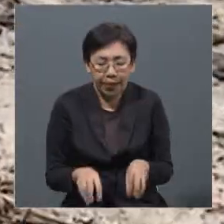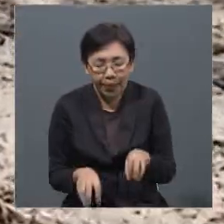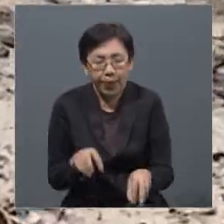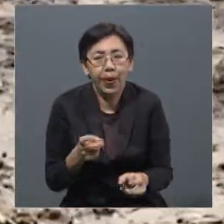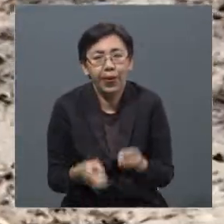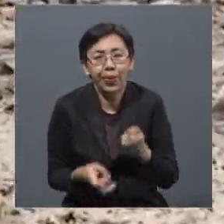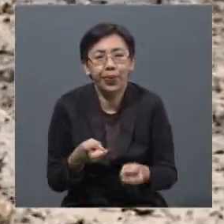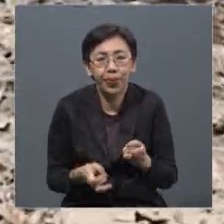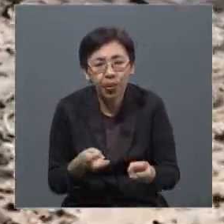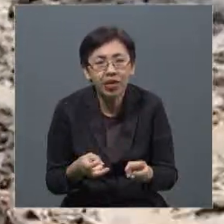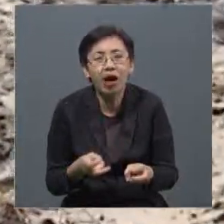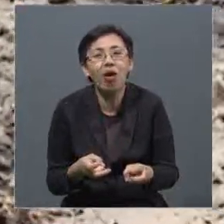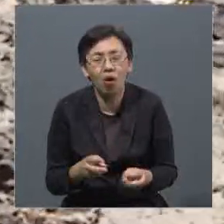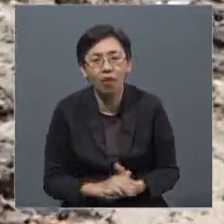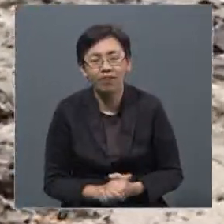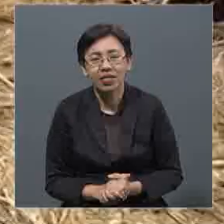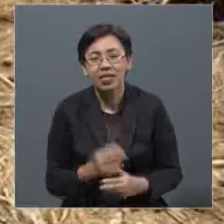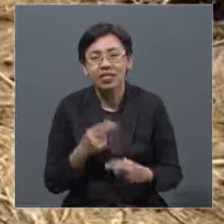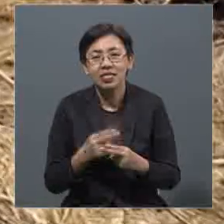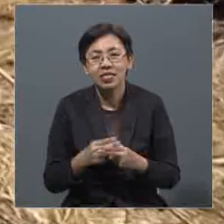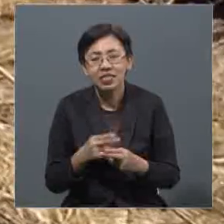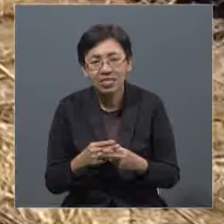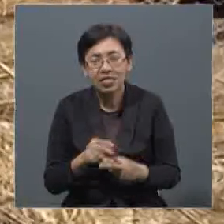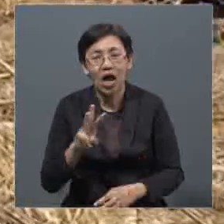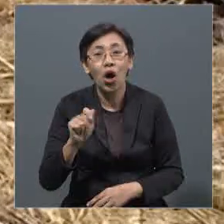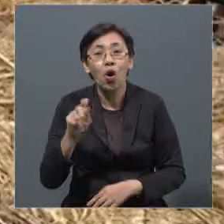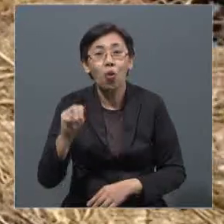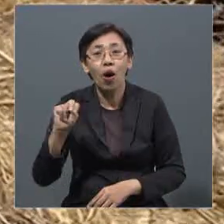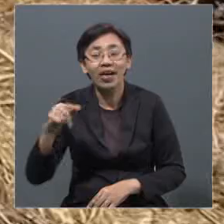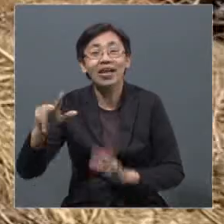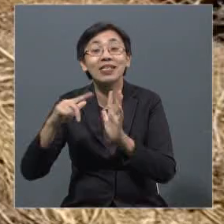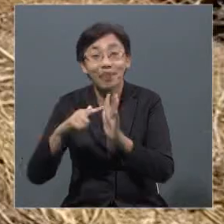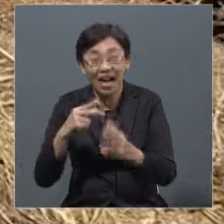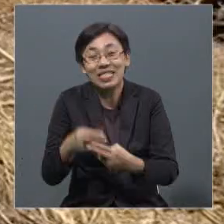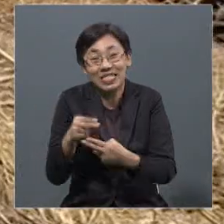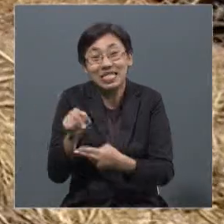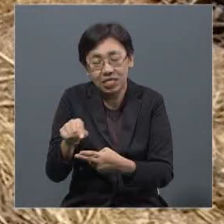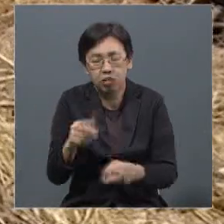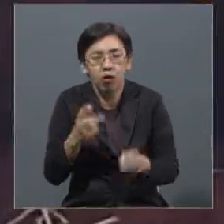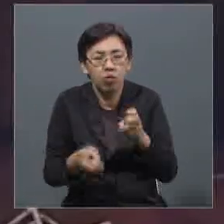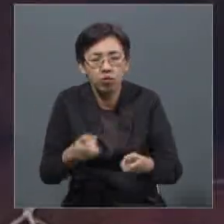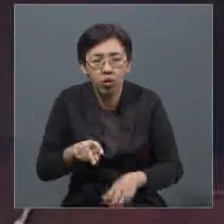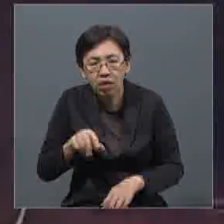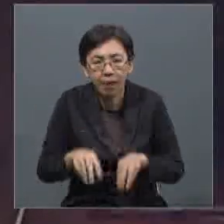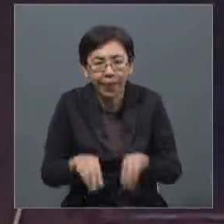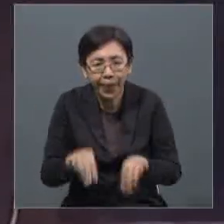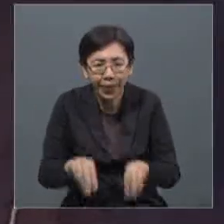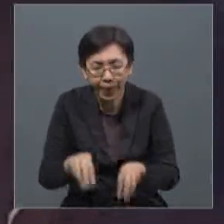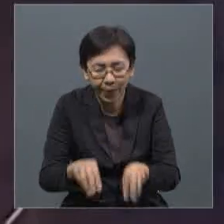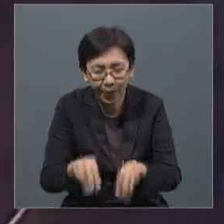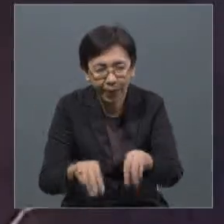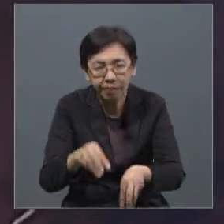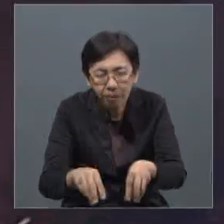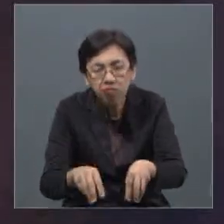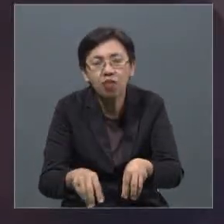ๆๆเป็นโดรนภาคพื้นดินเขามีชื่อนะชื่อน้องวอนนภานะฮะเจ้าตัวเนี้ยเข้ามาช่วยทีมดับเพลิงในการปฏิบัติการดับ